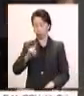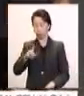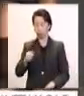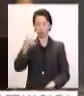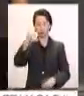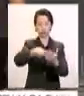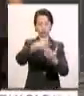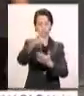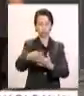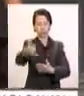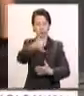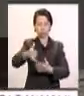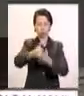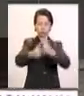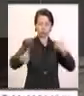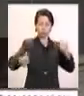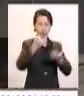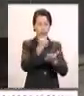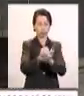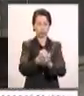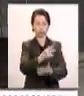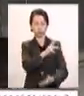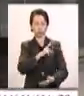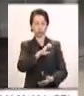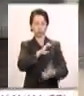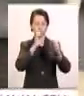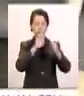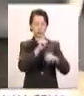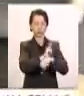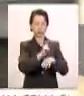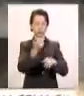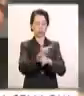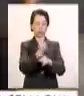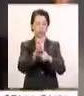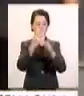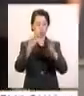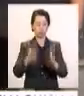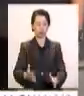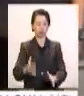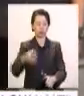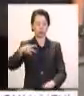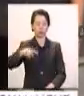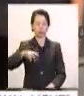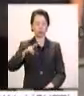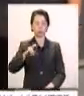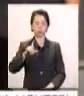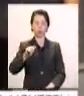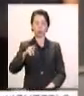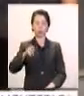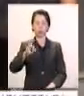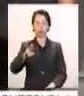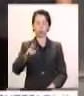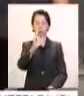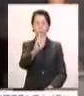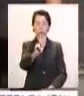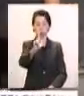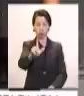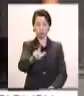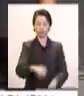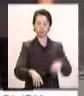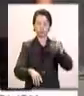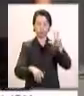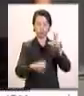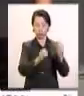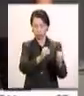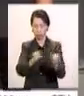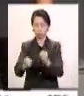program Ronda Cegah Jenayah Ketua Polis Negara bersama pelatih Pusat Latihan Polis Pulapul, Kuala Lumpur. Sementara itu, tiga